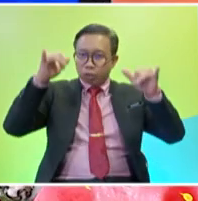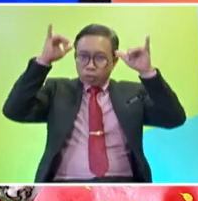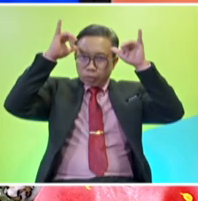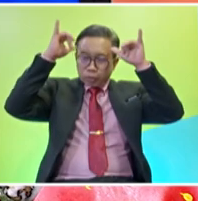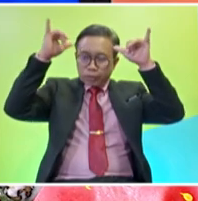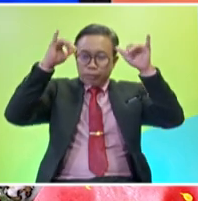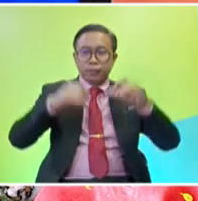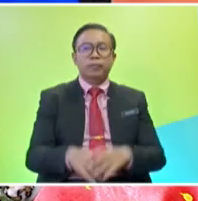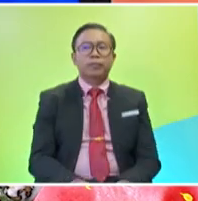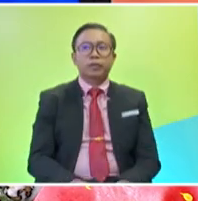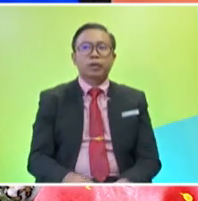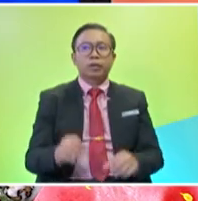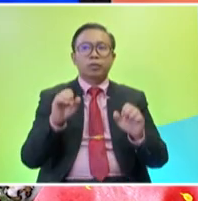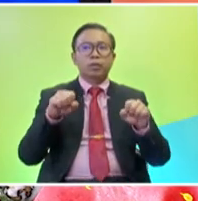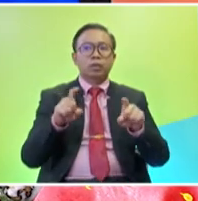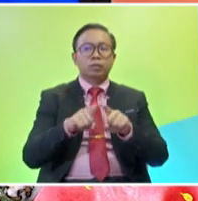sebenarnya